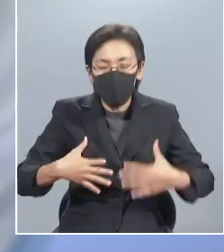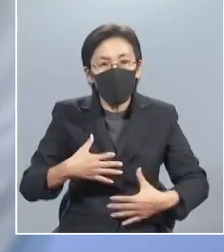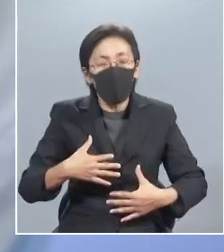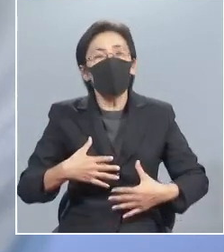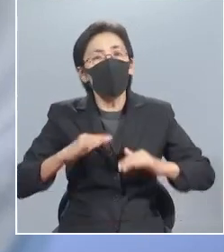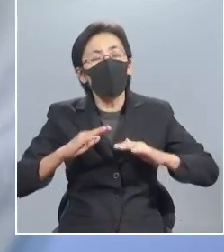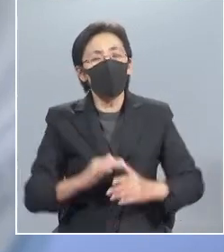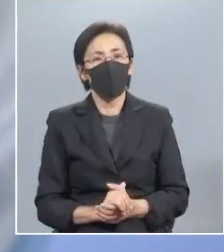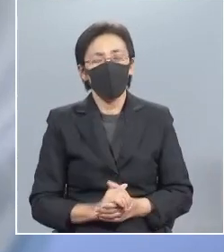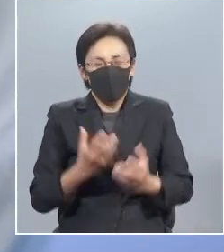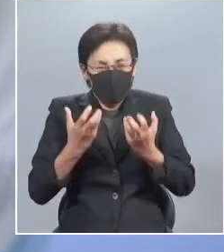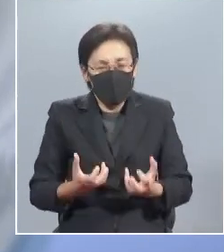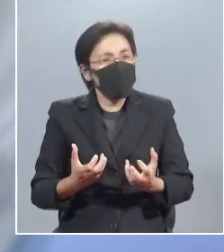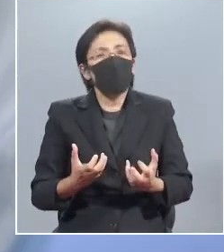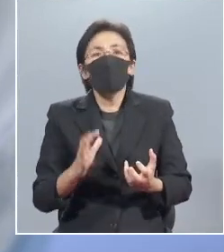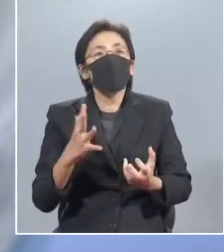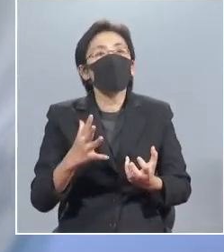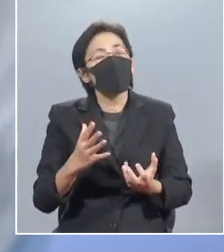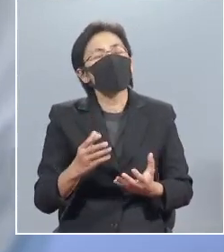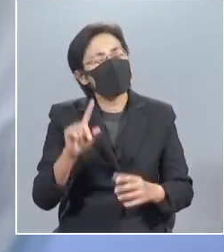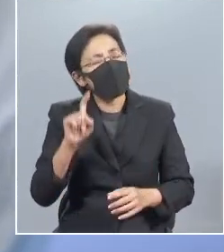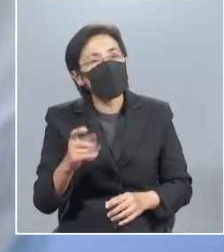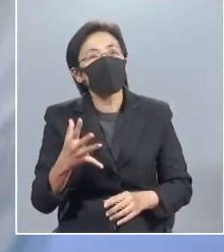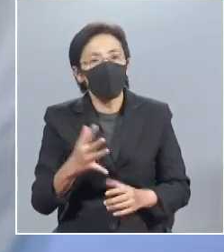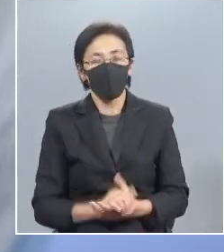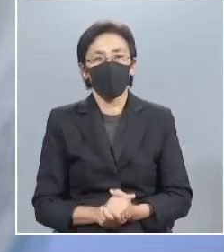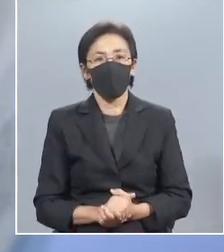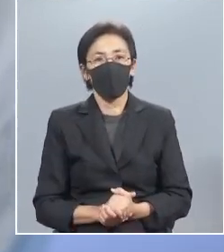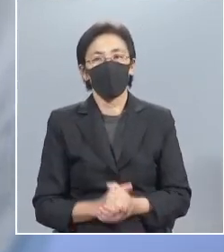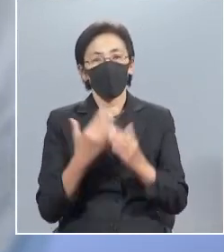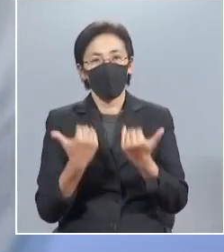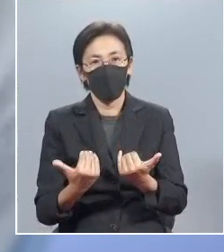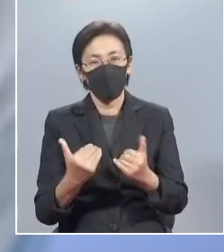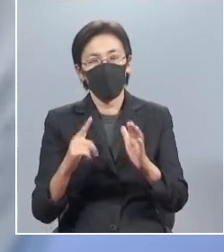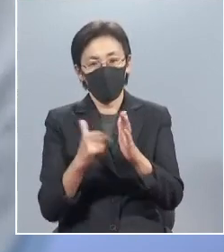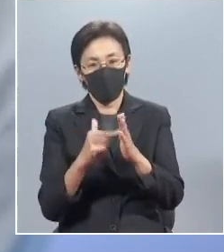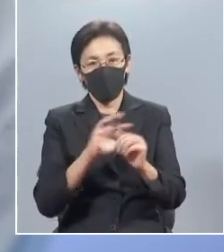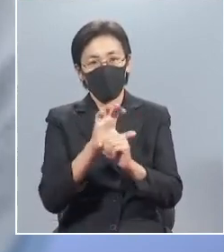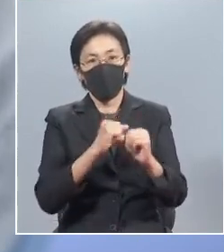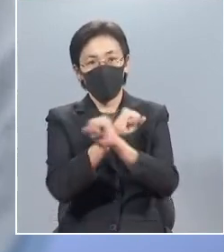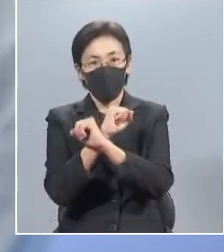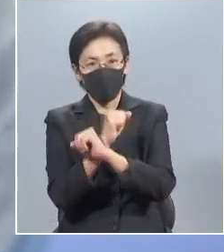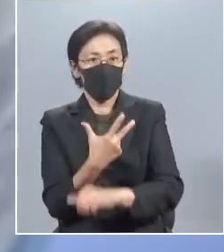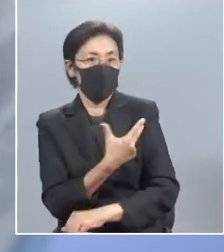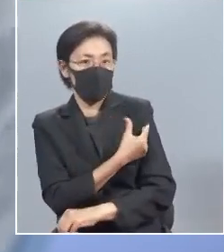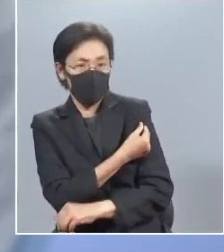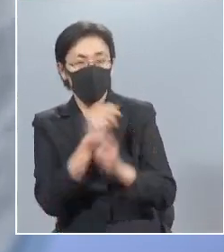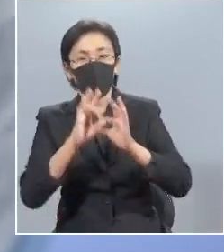จะไม่หนักถึงขั้นเสียชีวิตนะครับเพราะฉะนั้นวัคซีนยังเป็นสิ่งที่จำเป็นอยู่และ